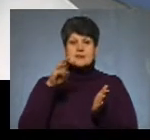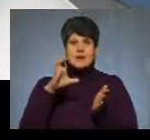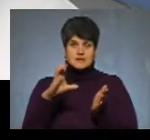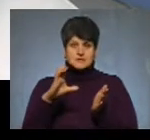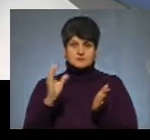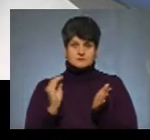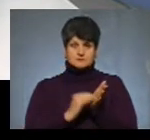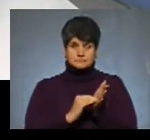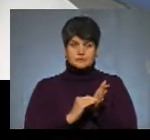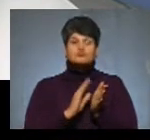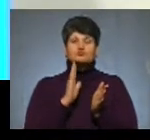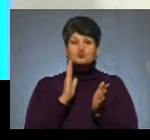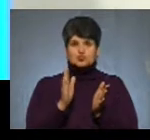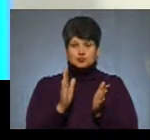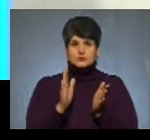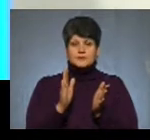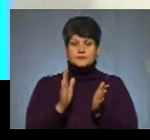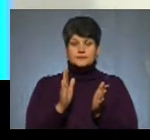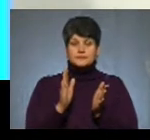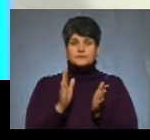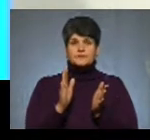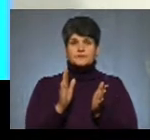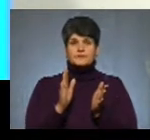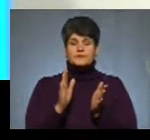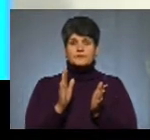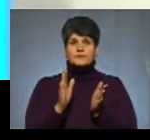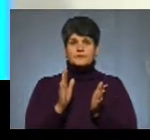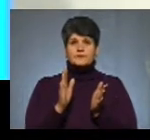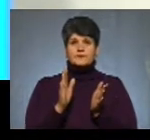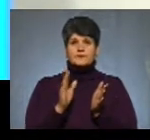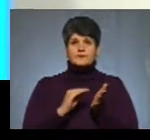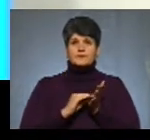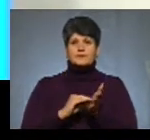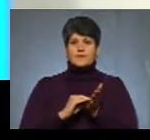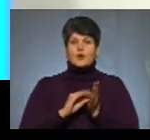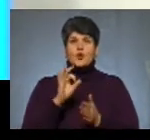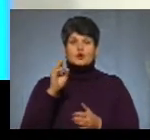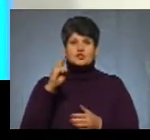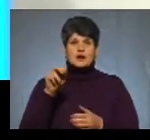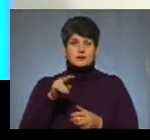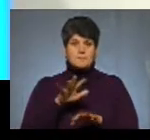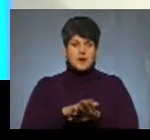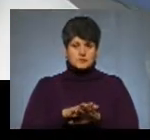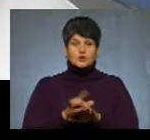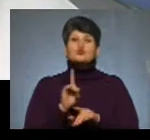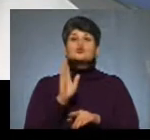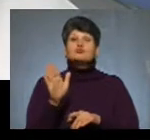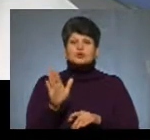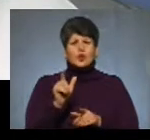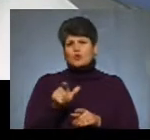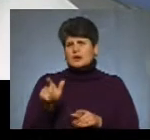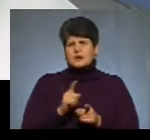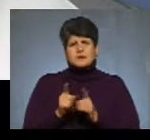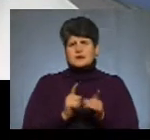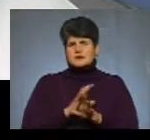смс-повідомлення буде з заявником комунікувати Ощадбанк. Що буде відбуватися? Для людини практично нічого не